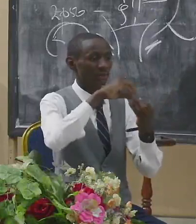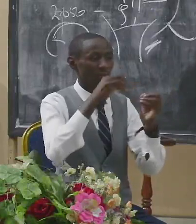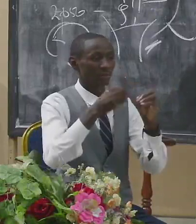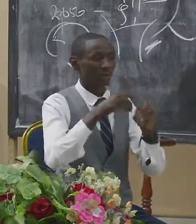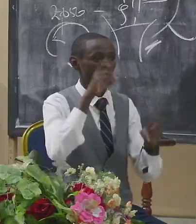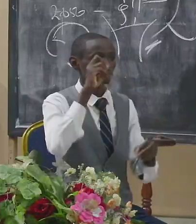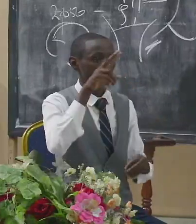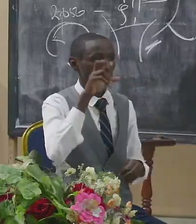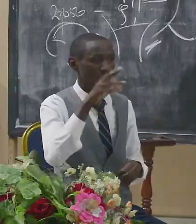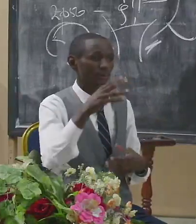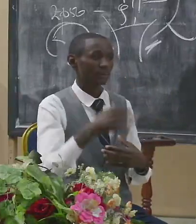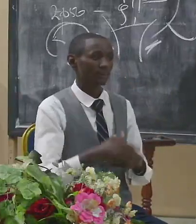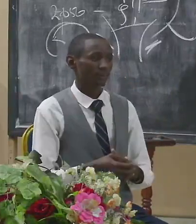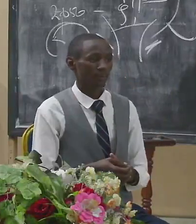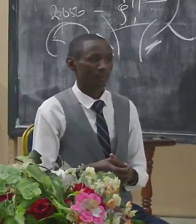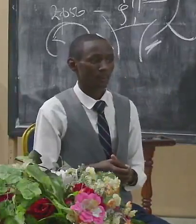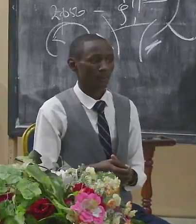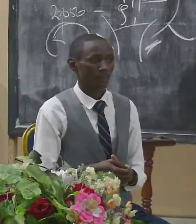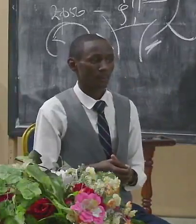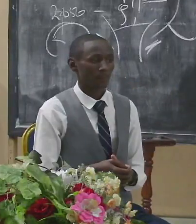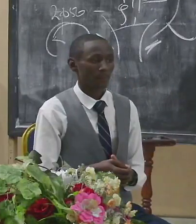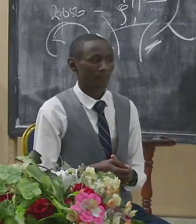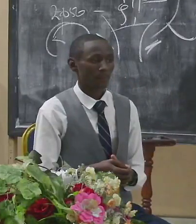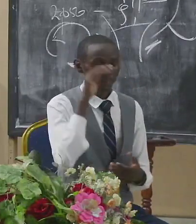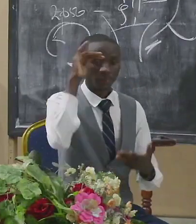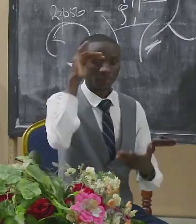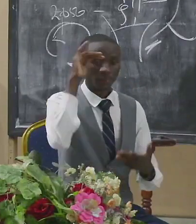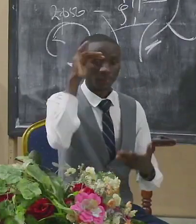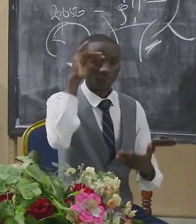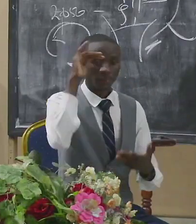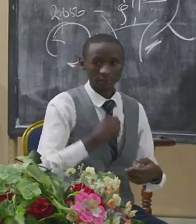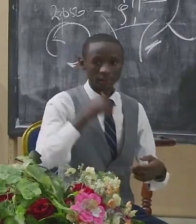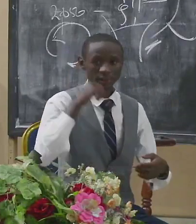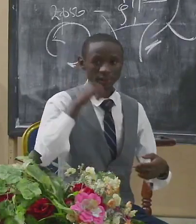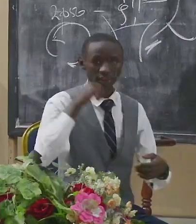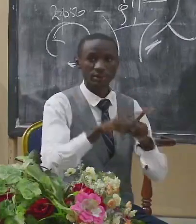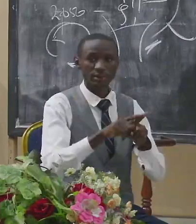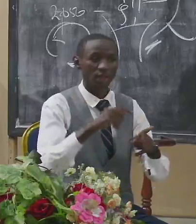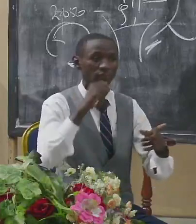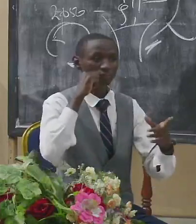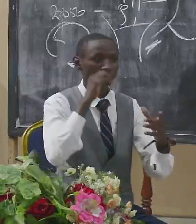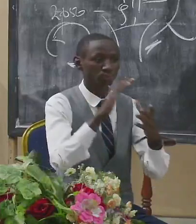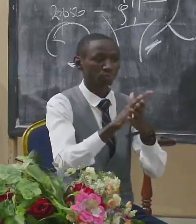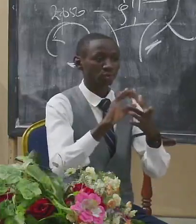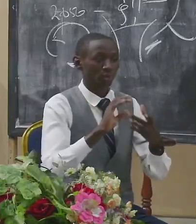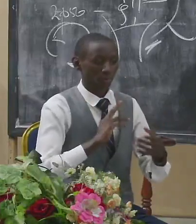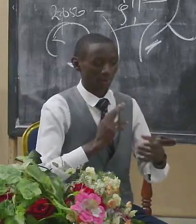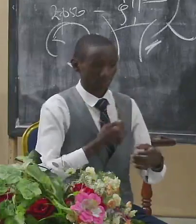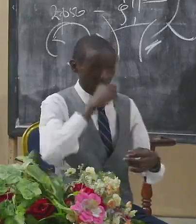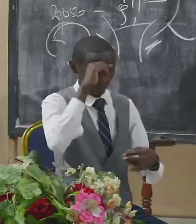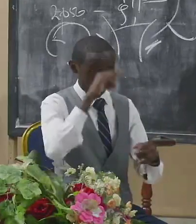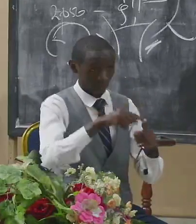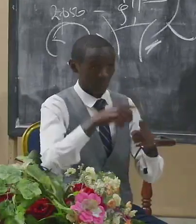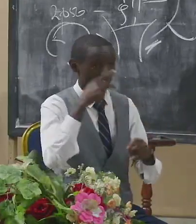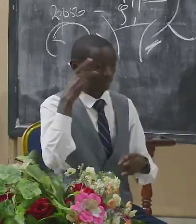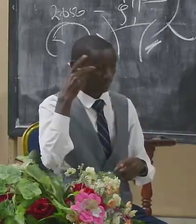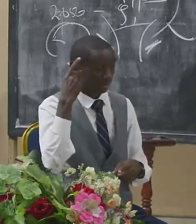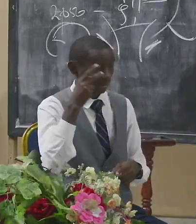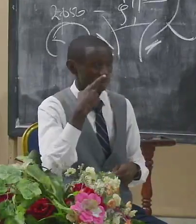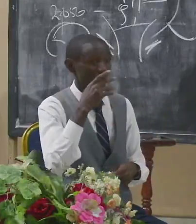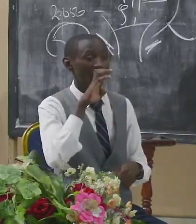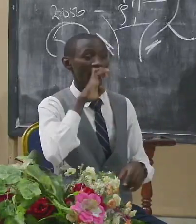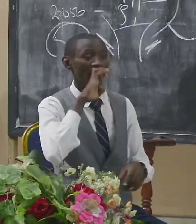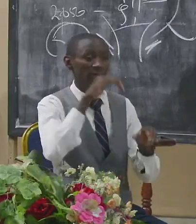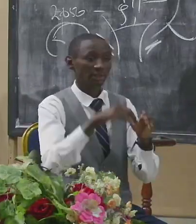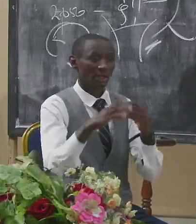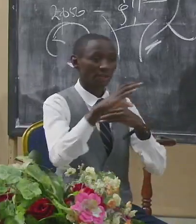pasteur Kabanza est dans la chambre numéro 12 à la clinique. Na dada yetu muka wa ndugu Filemon iko sœur femme de frère Filemon. Chambre